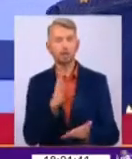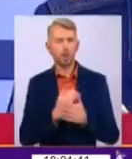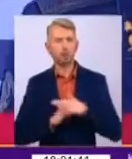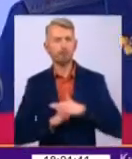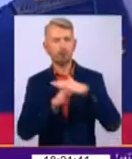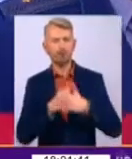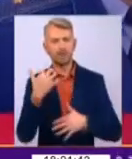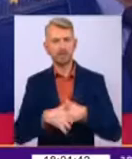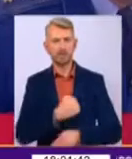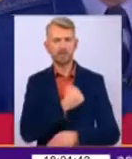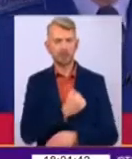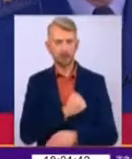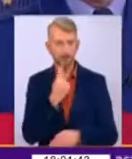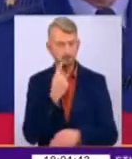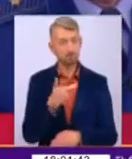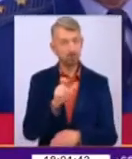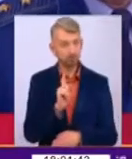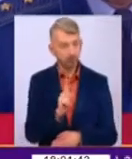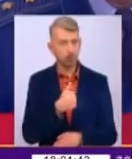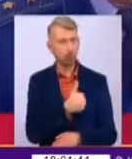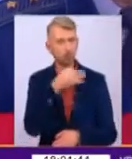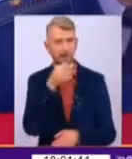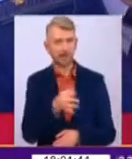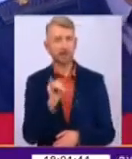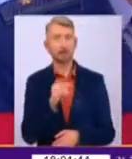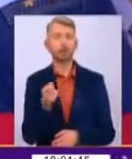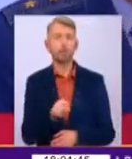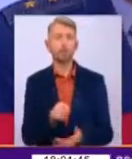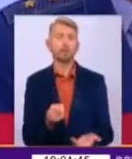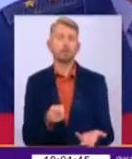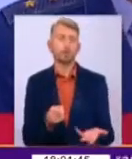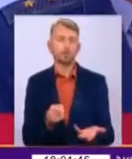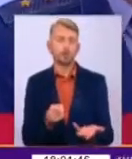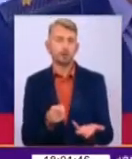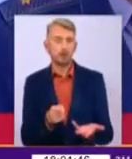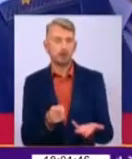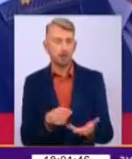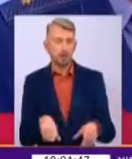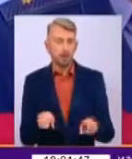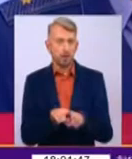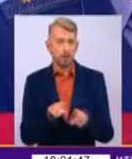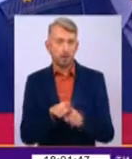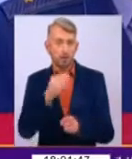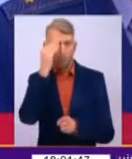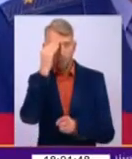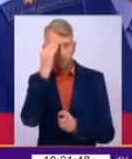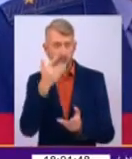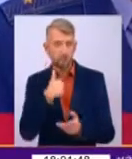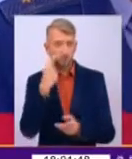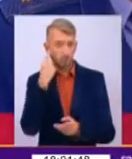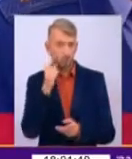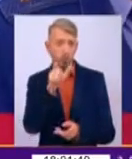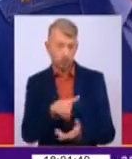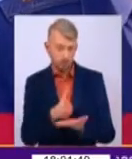авторитет серед військ, більшість, я хочу сказати. І тому от такі оцінки, я ще кажу, людина має